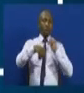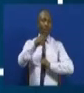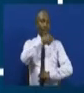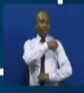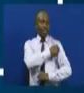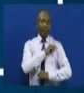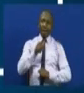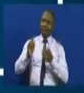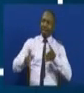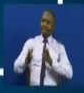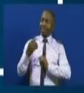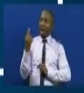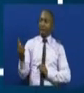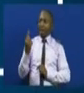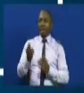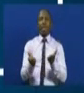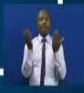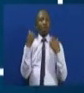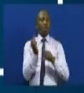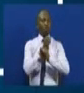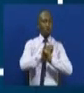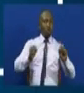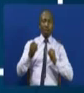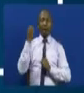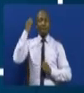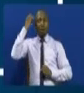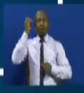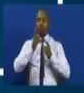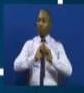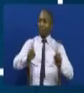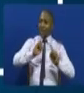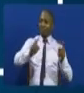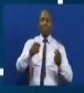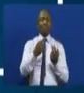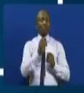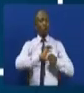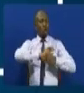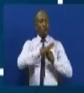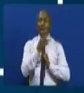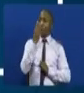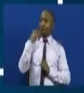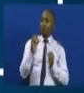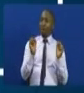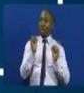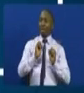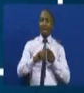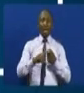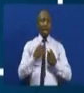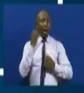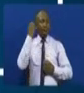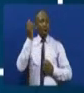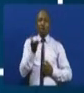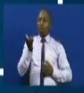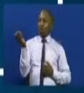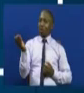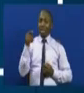ndio njia pekee ambayo inaweza kutokoa kutoka maradhi mbalimbali, achilia mbali corona, mafua, malaria, kichocho, magonjwa yote yale.